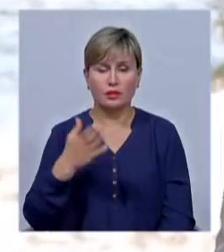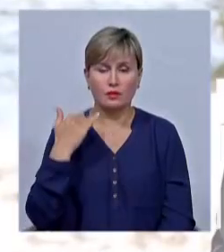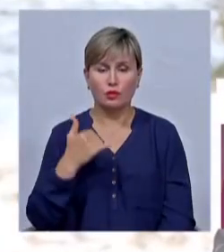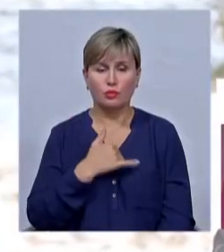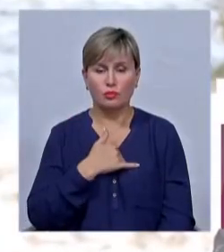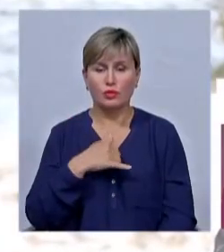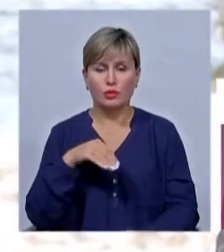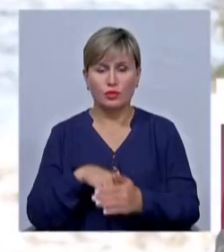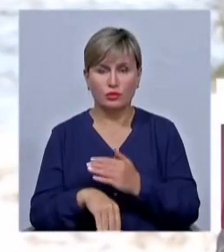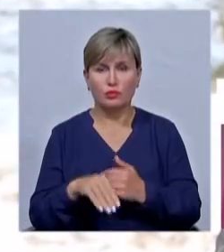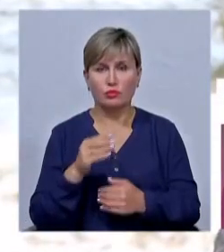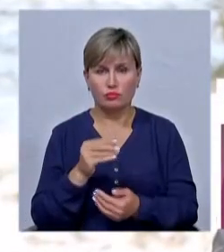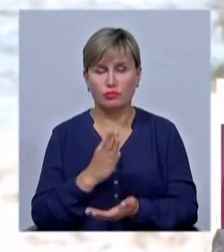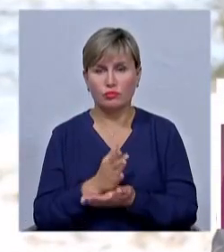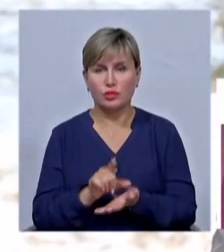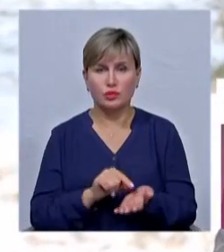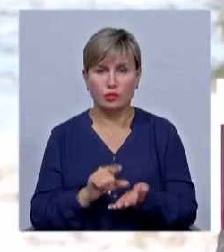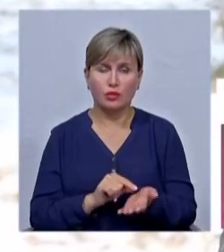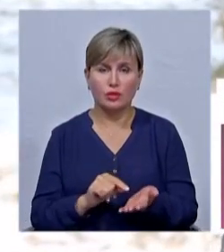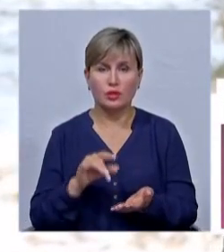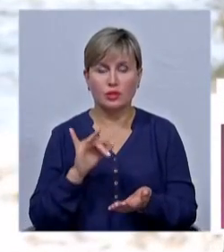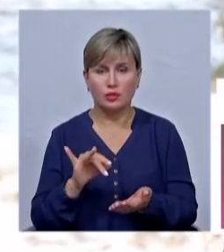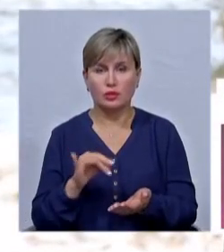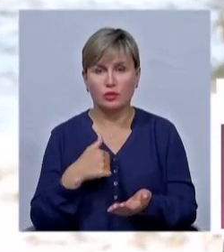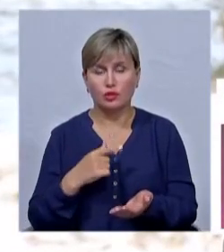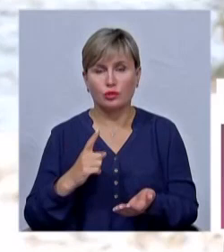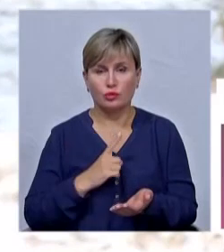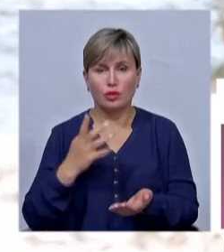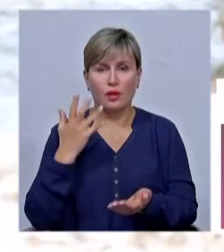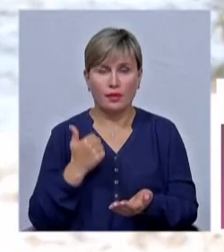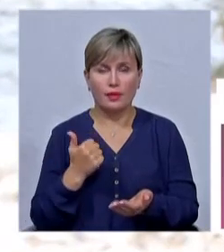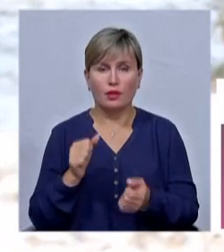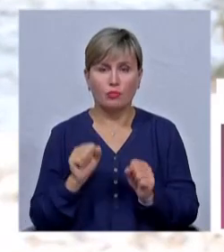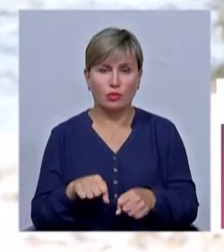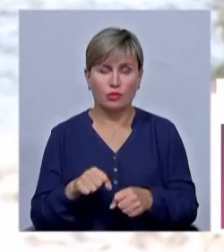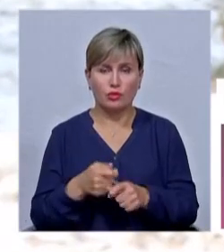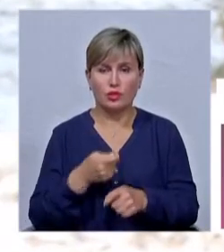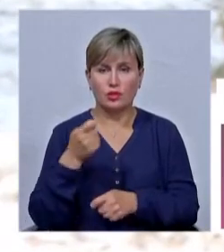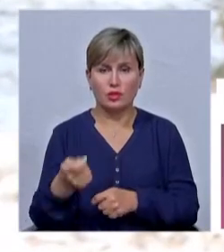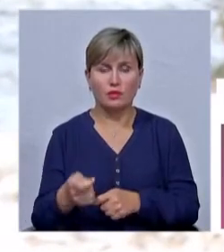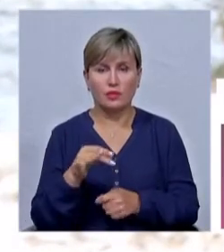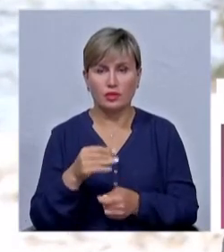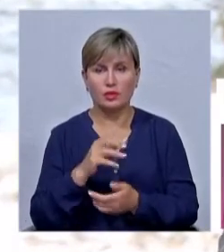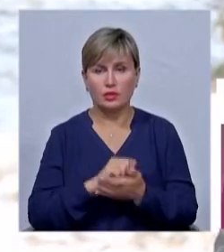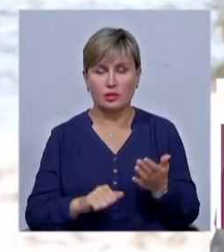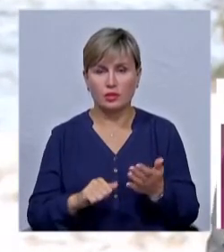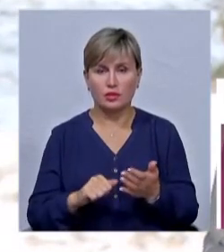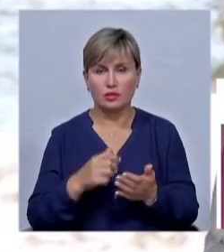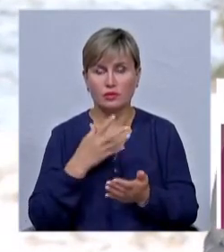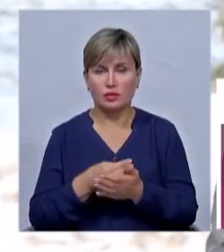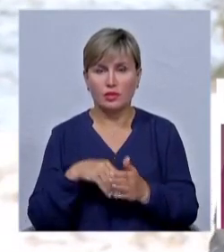довольно приличная сумма пенсионных и конечно я жду когда наконец таки можно будет подать заявку и снять часть своих накоплений